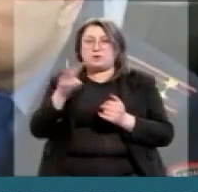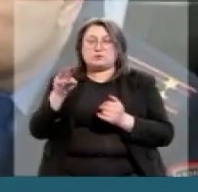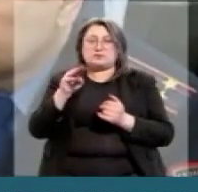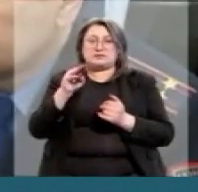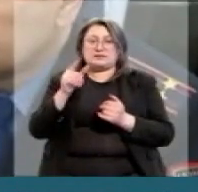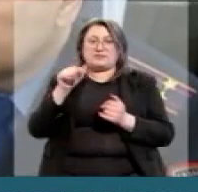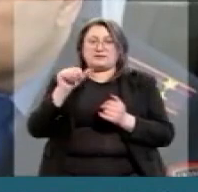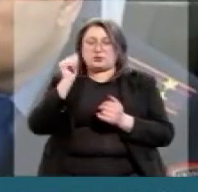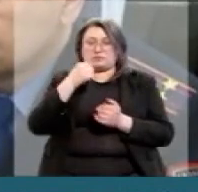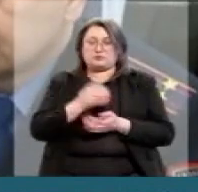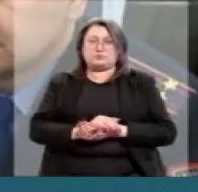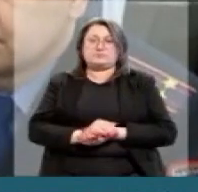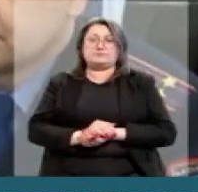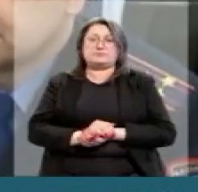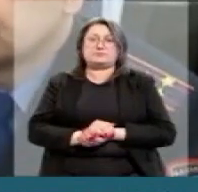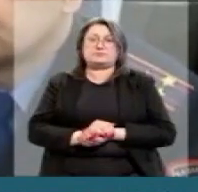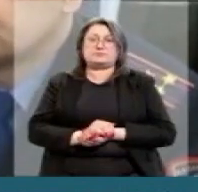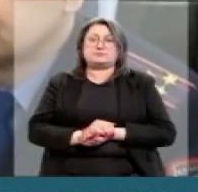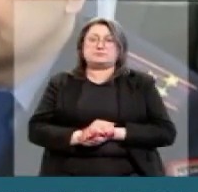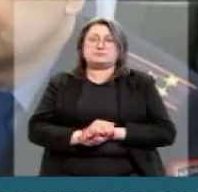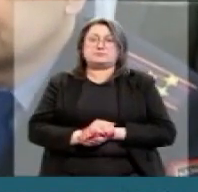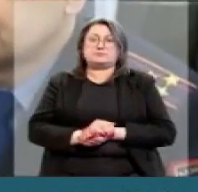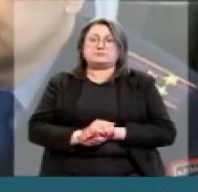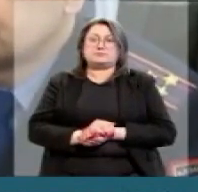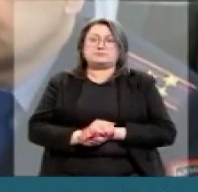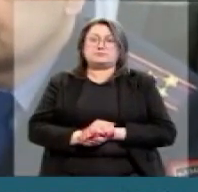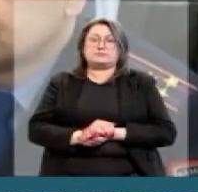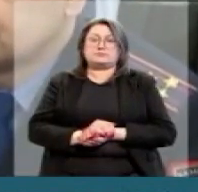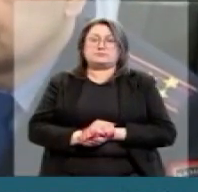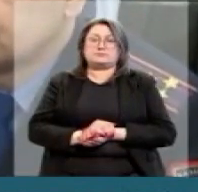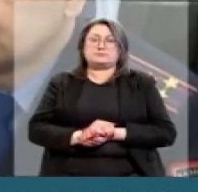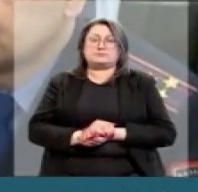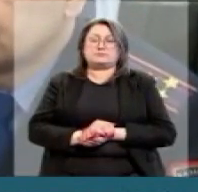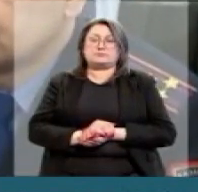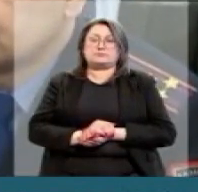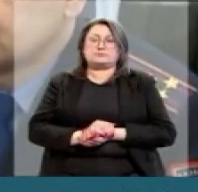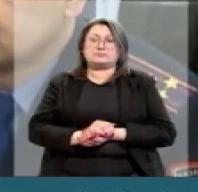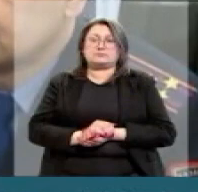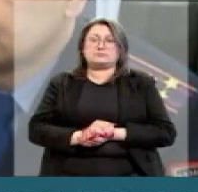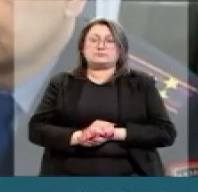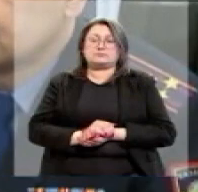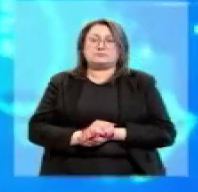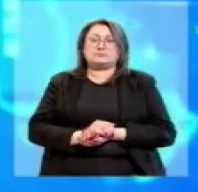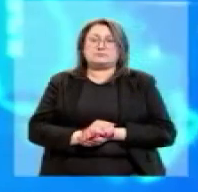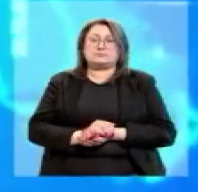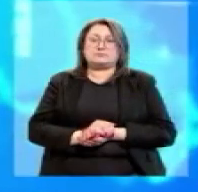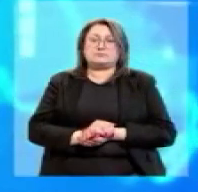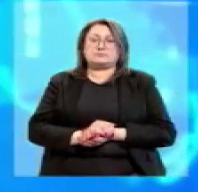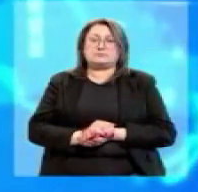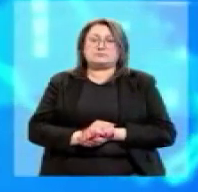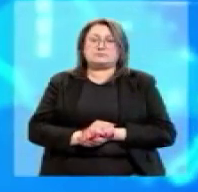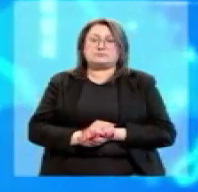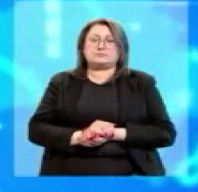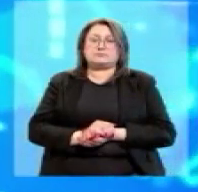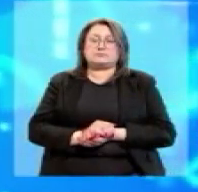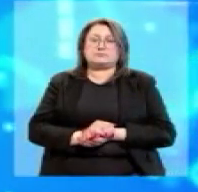төлем 9,18 миллион теңгені құрады. Рахат Сейтхан, Руслан Жабаев, Қостанай, телеарнасы.